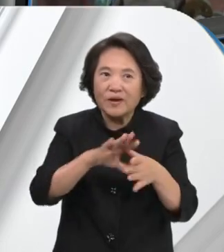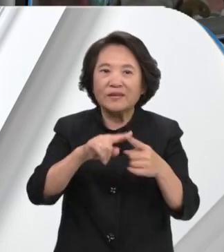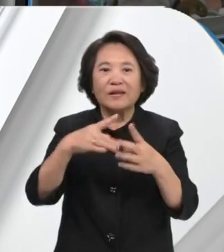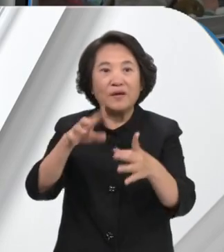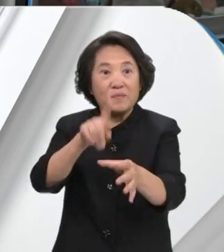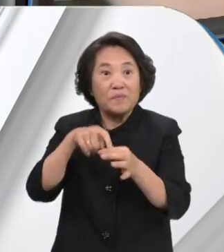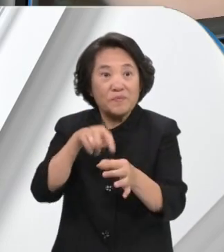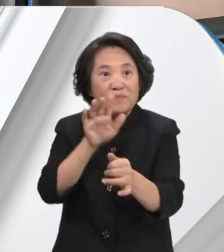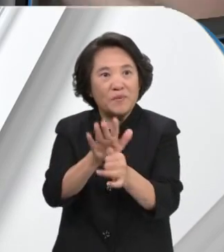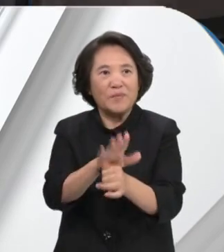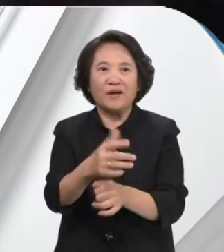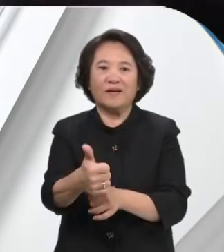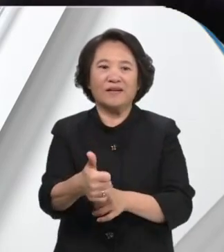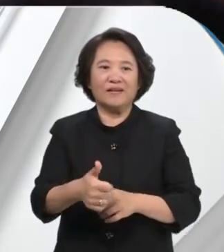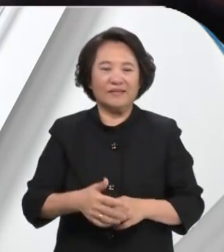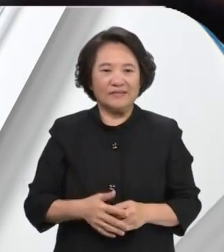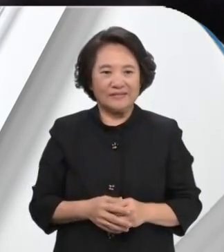入。